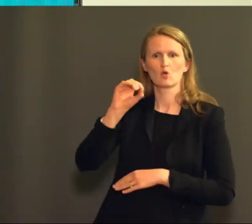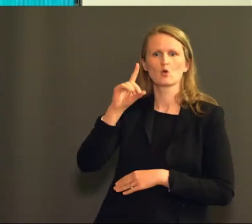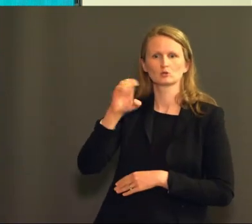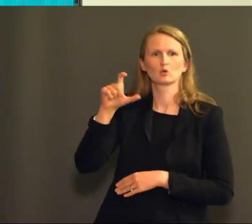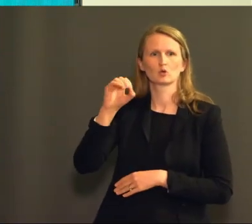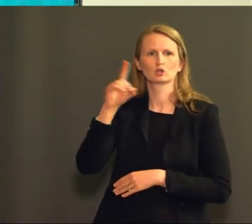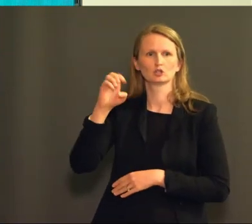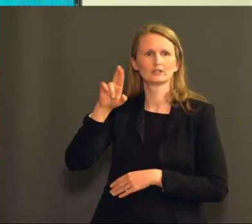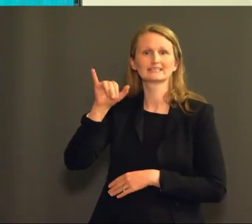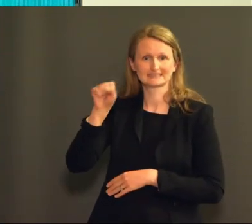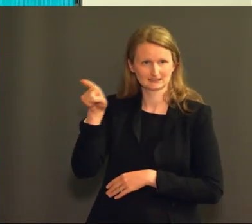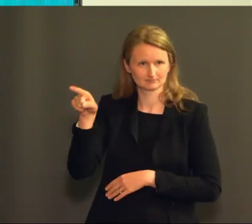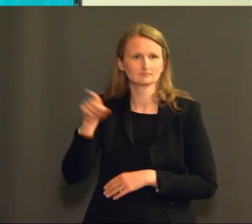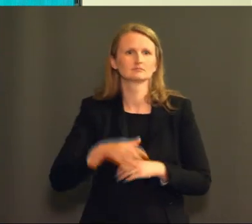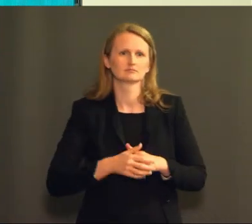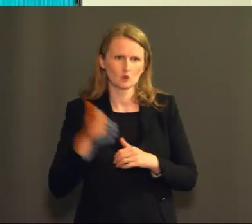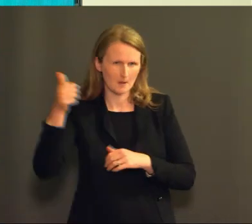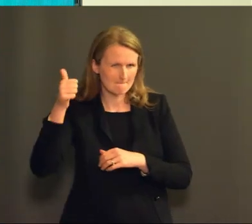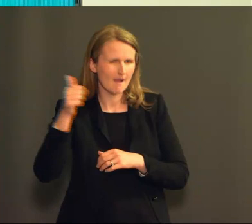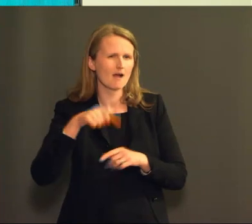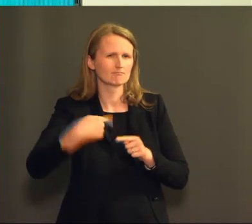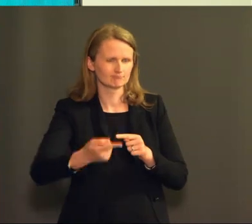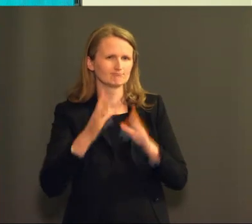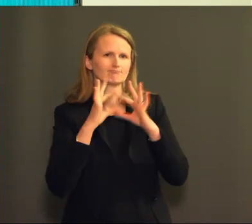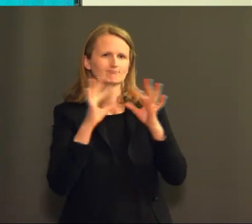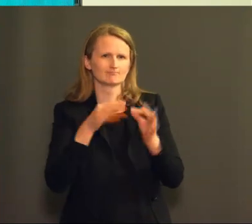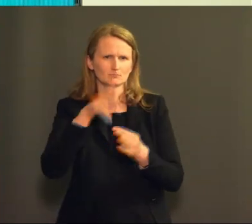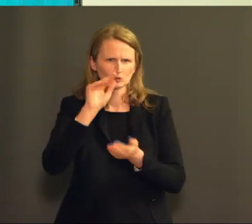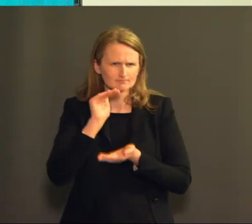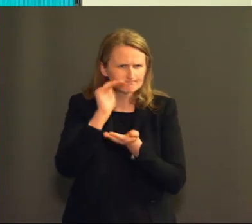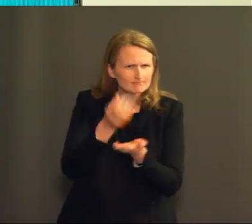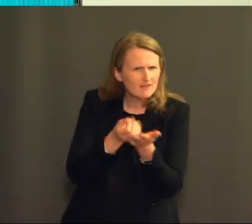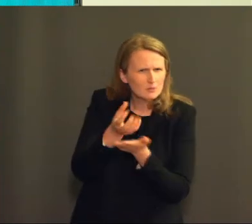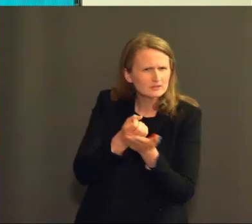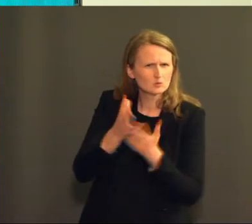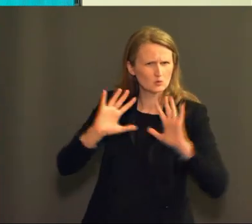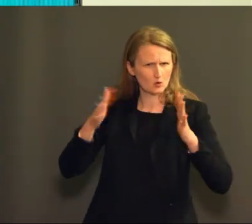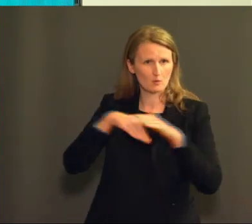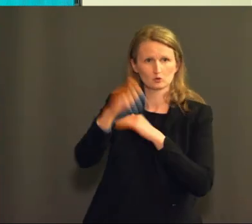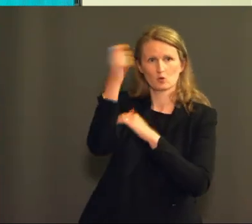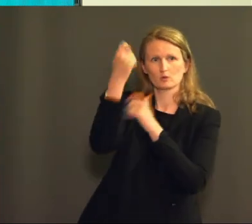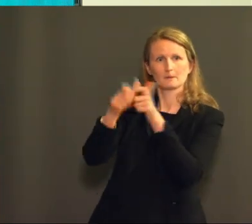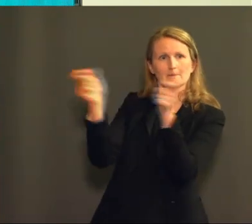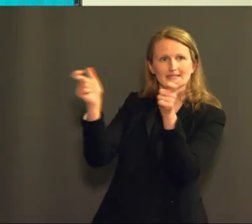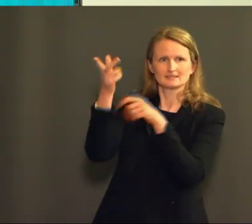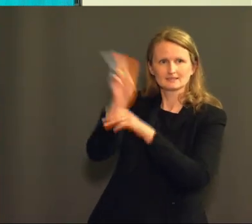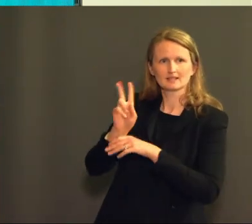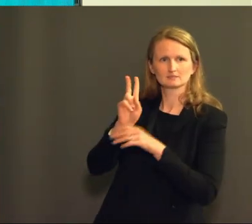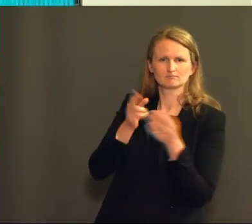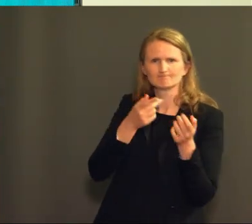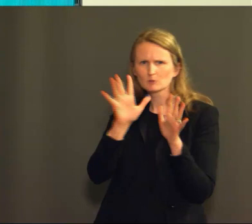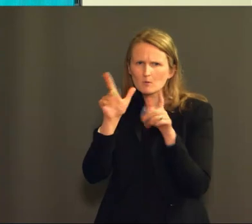un outil nécessaires afin de réduire ces risques. Je voudrais explicitement souligner les